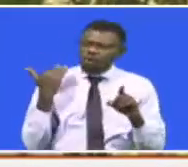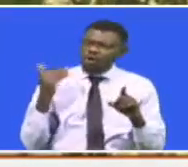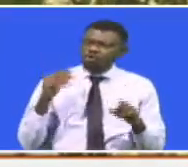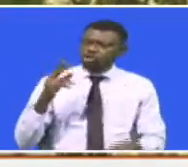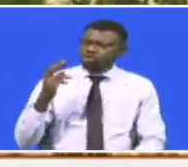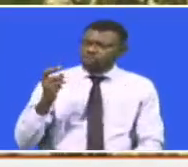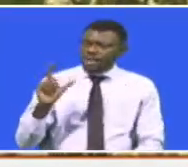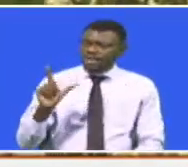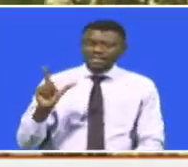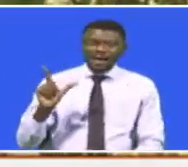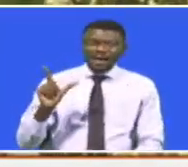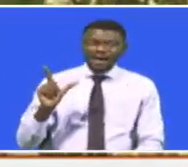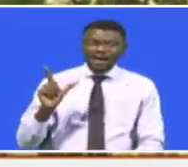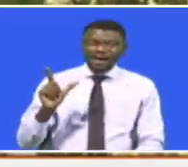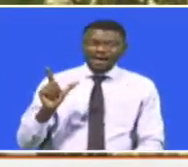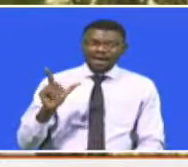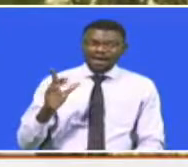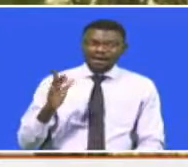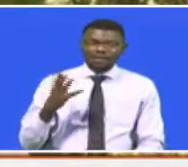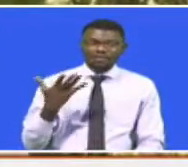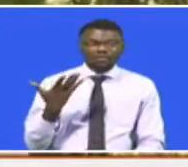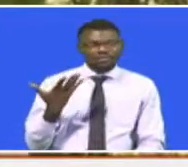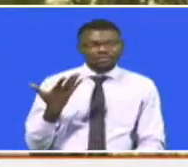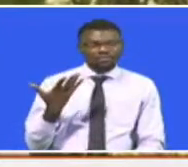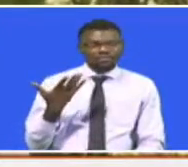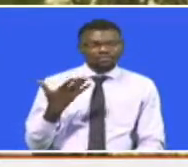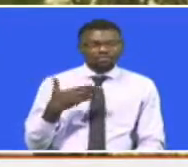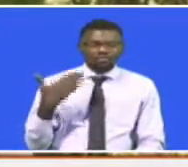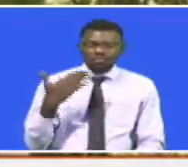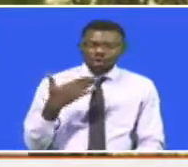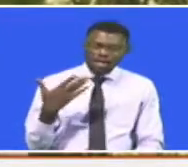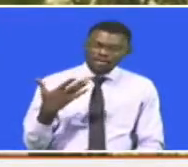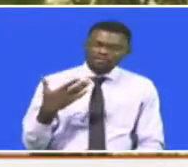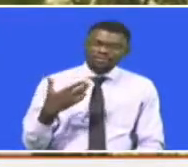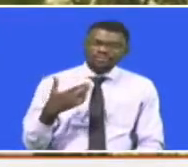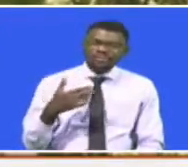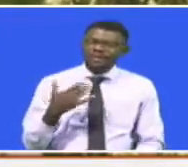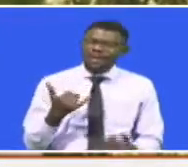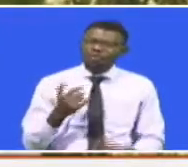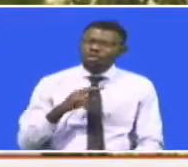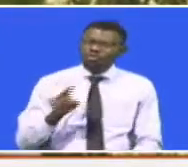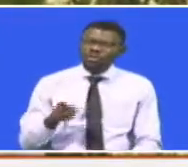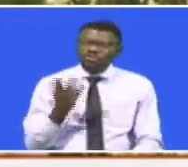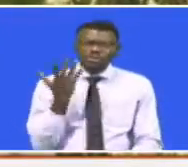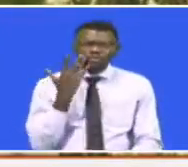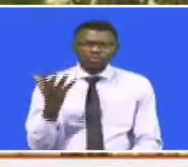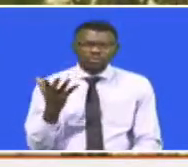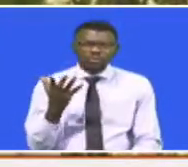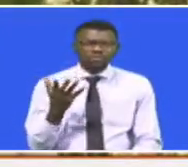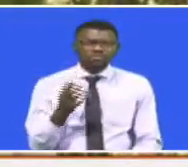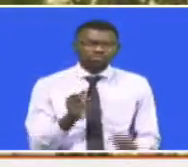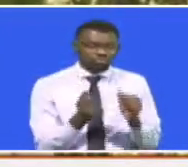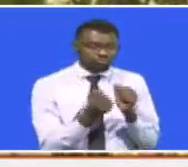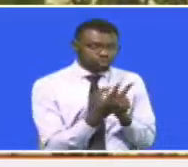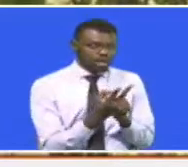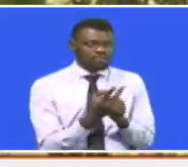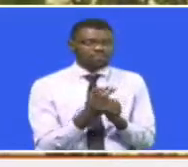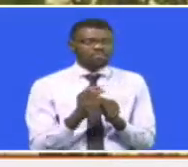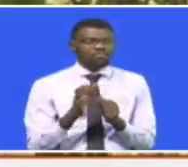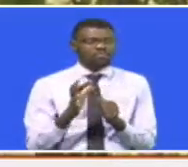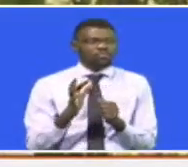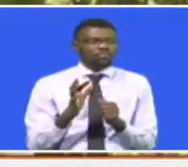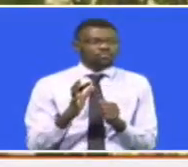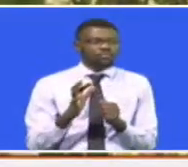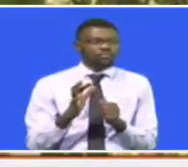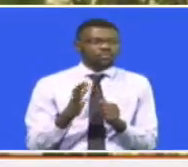liters kwa shilingi 2,500, saa hii tunanunua 2,500 kwa lita 12 ya diesel. So hakuna kazi.